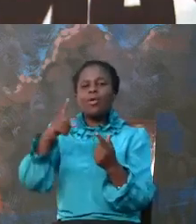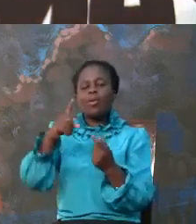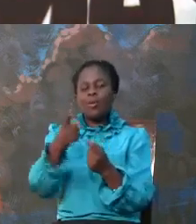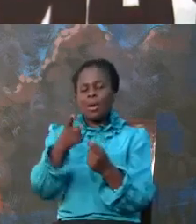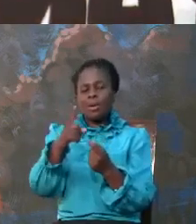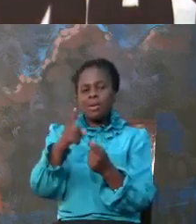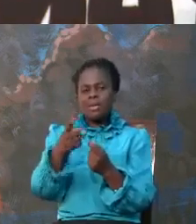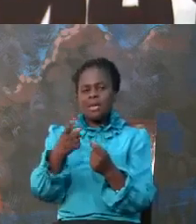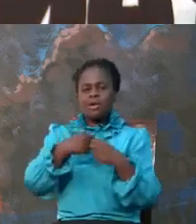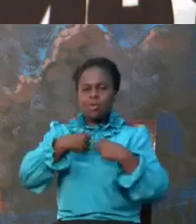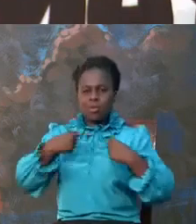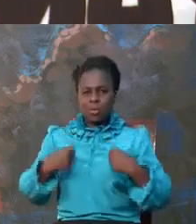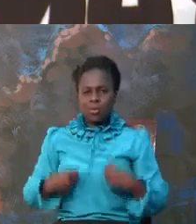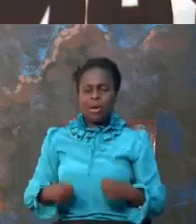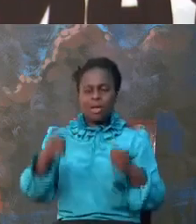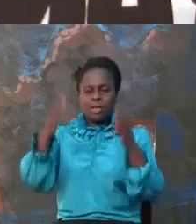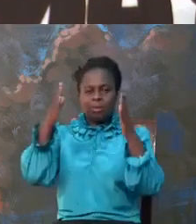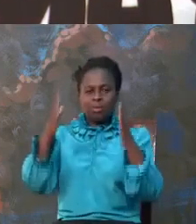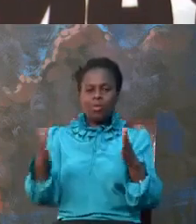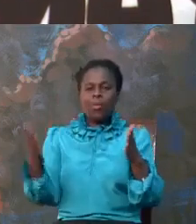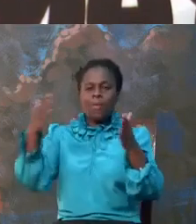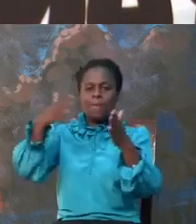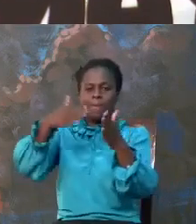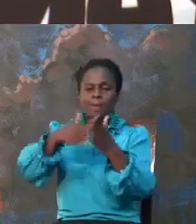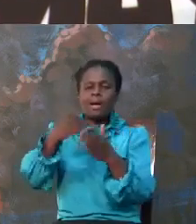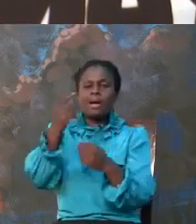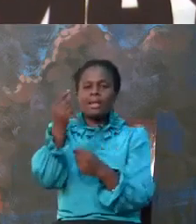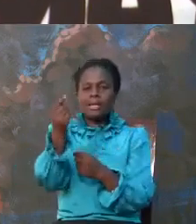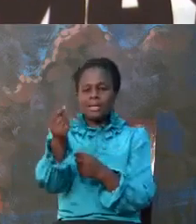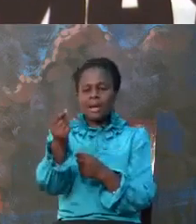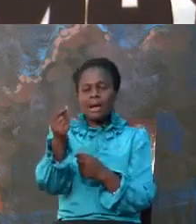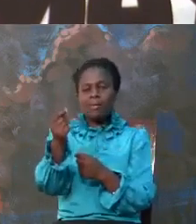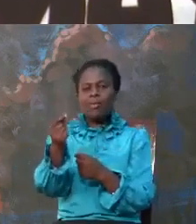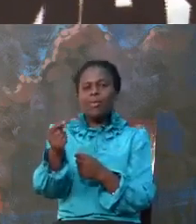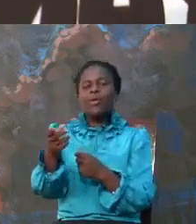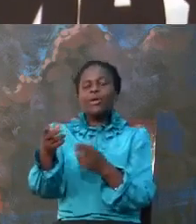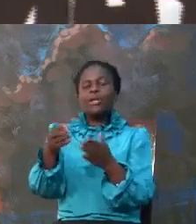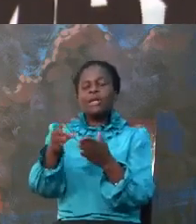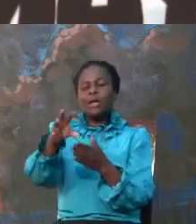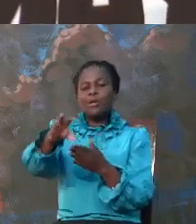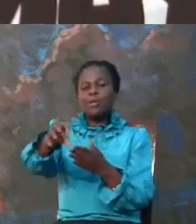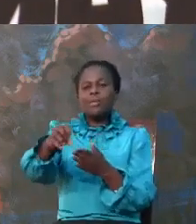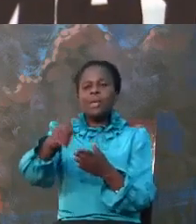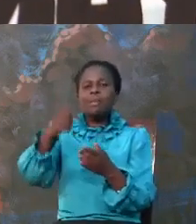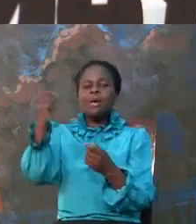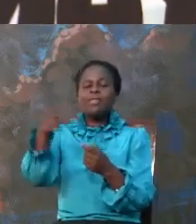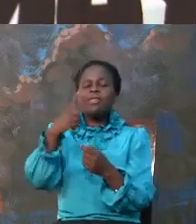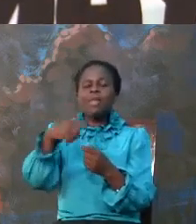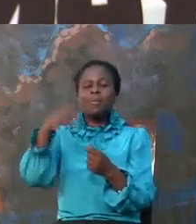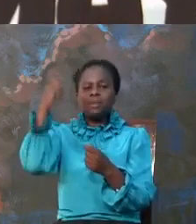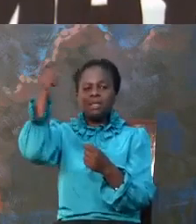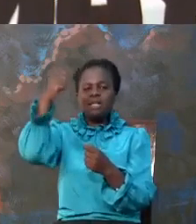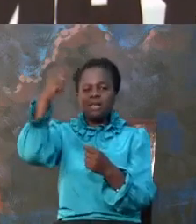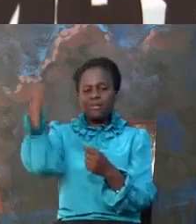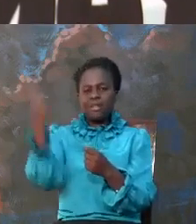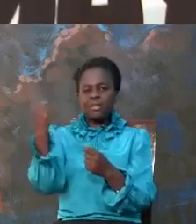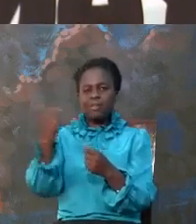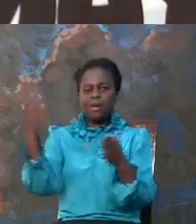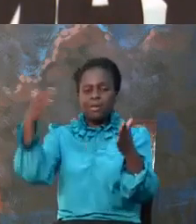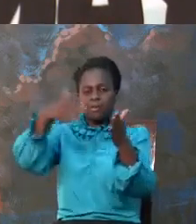nini kuhani mkuu mpaka ile damu inayobeba dhambi za taifa zima iende mpaka